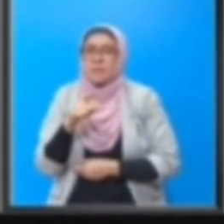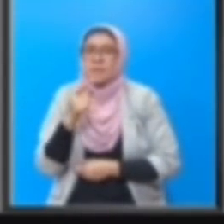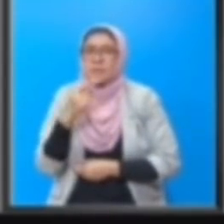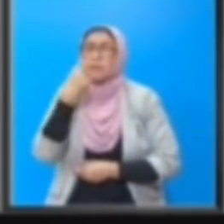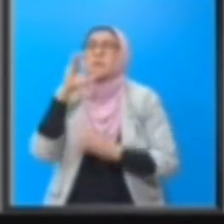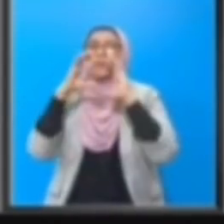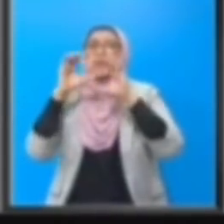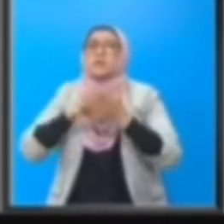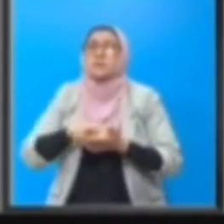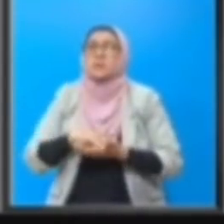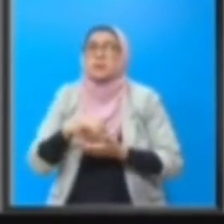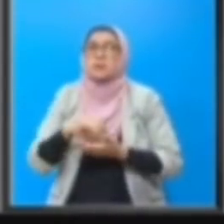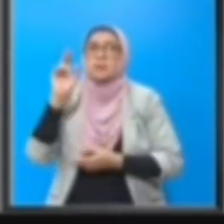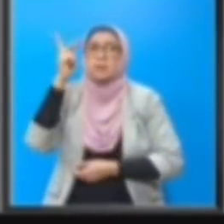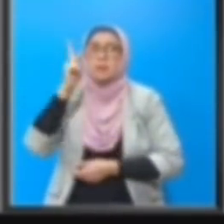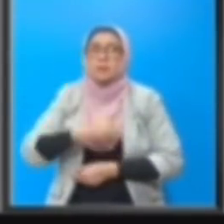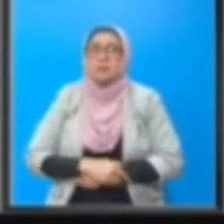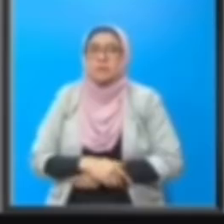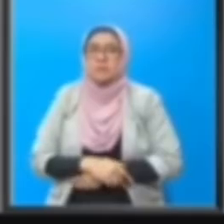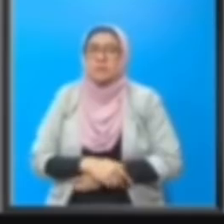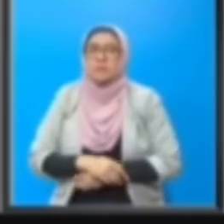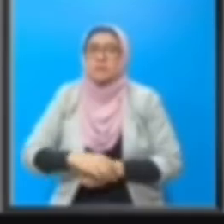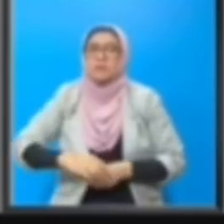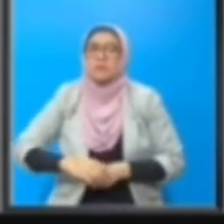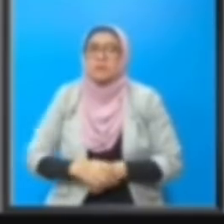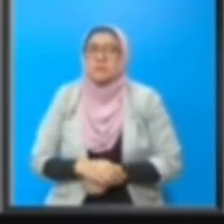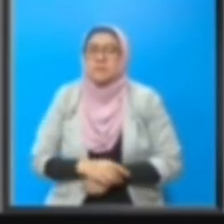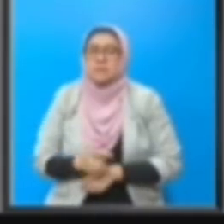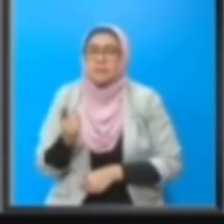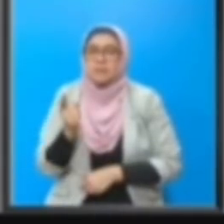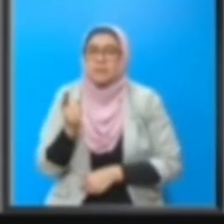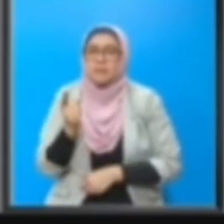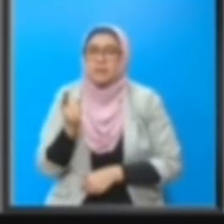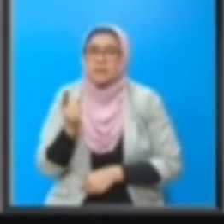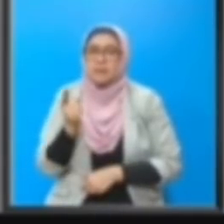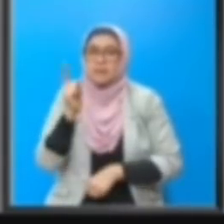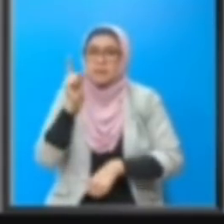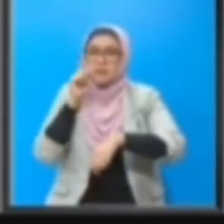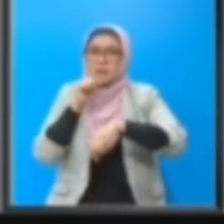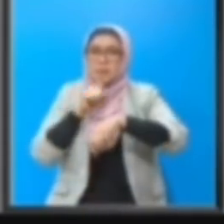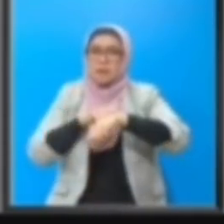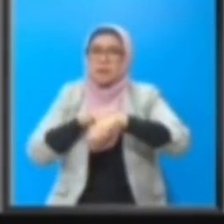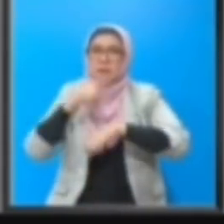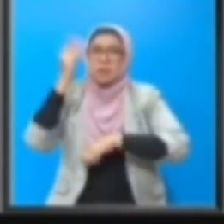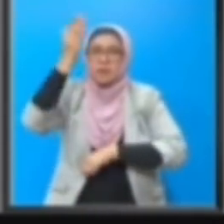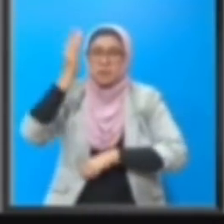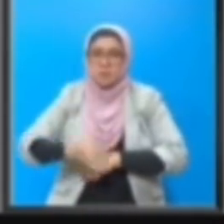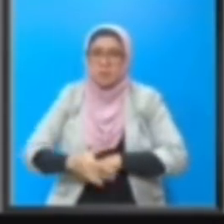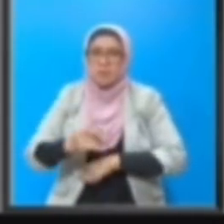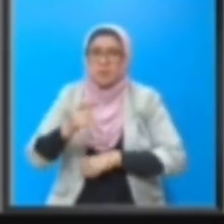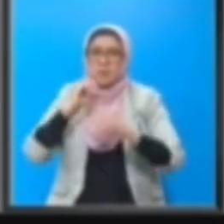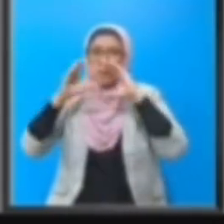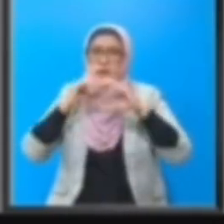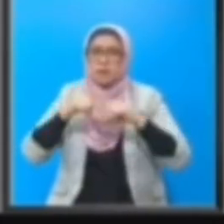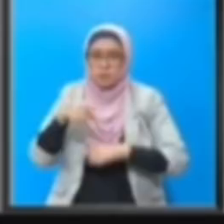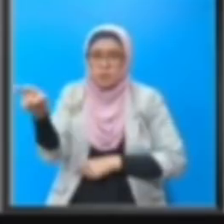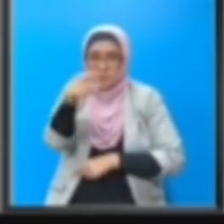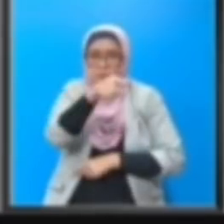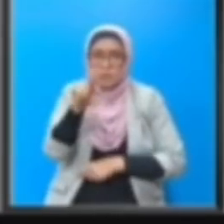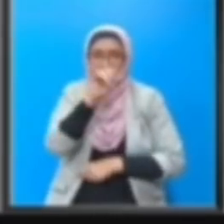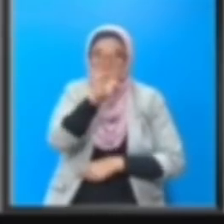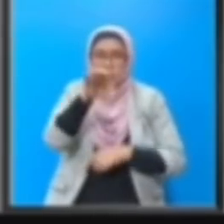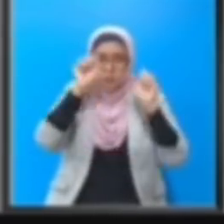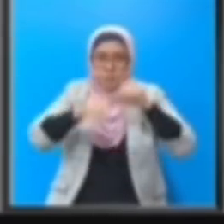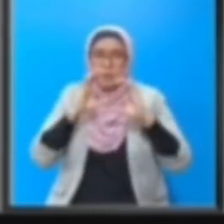Siapa yang cakap tu? Saya kepung masih kepung. Semasa speaker cakap, yang lain tidak boleh.